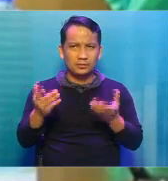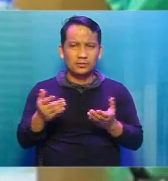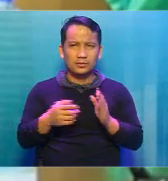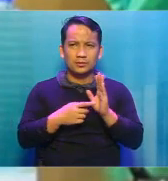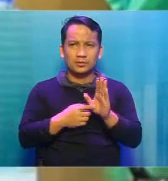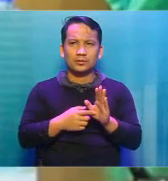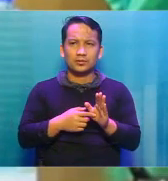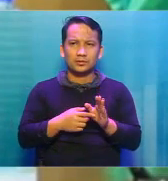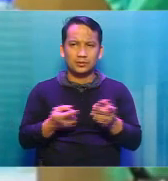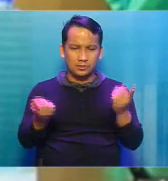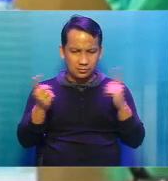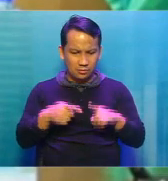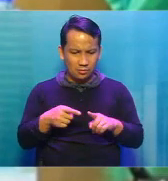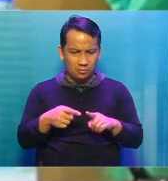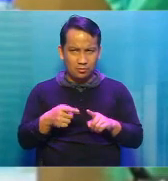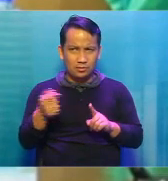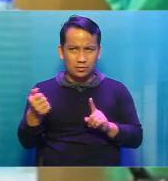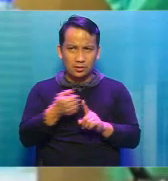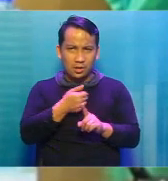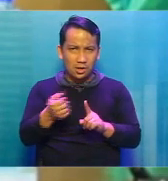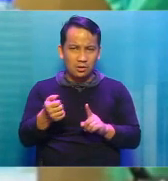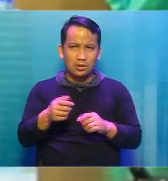walang nangyayaring